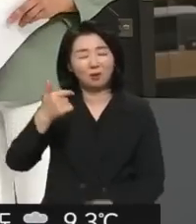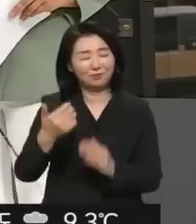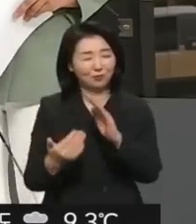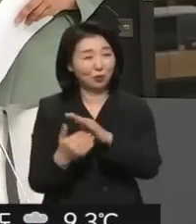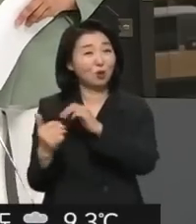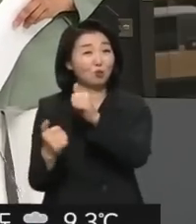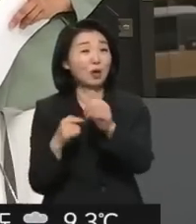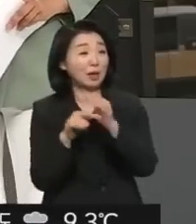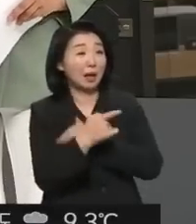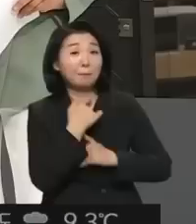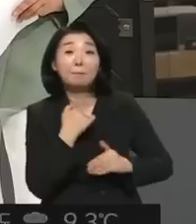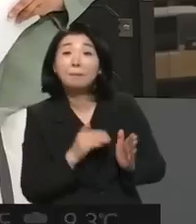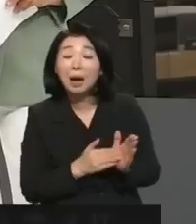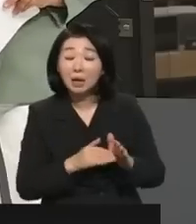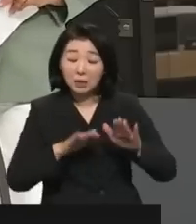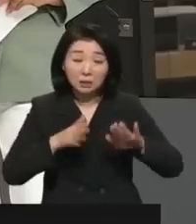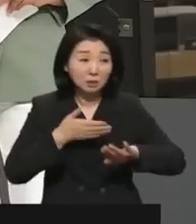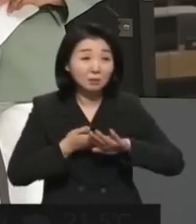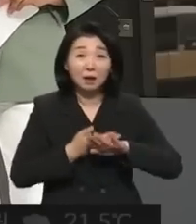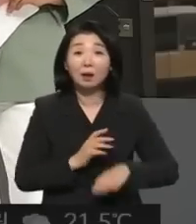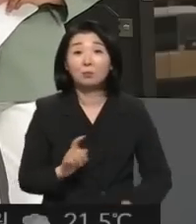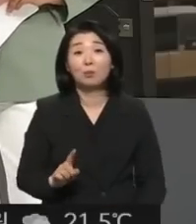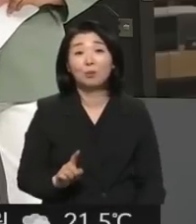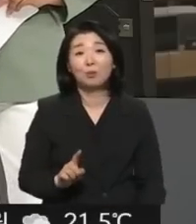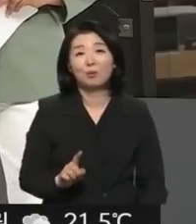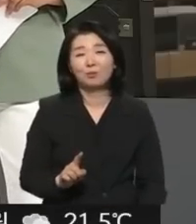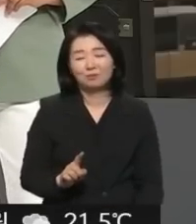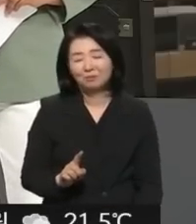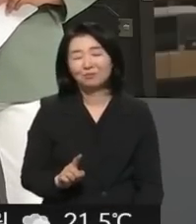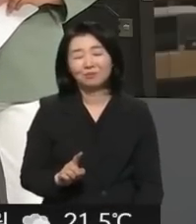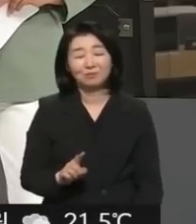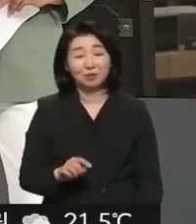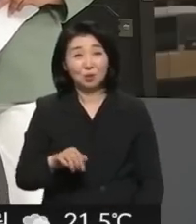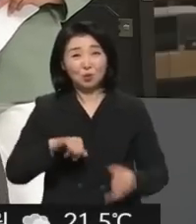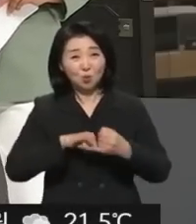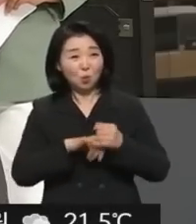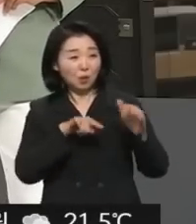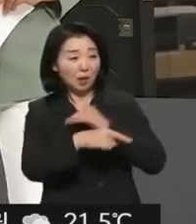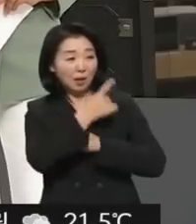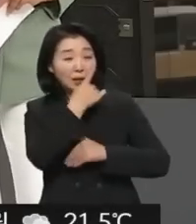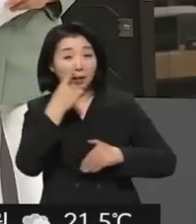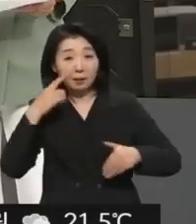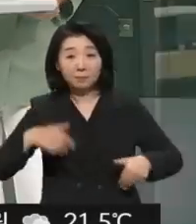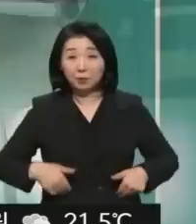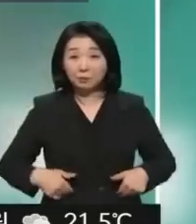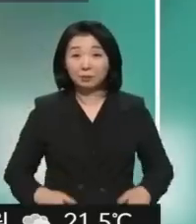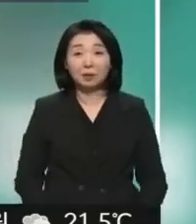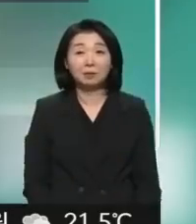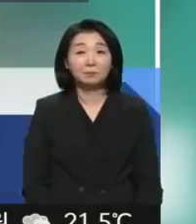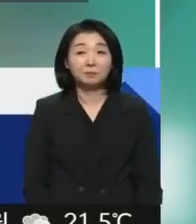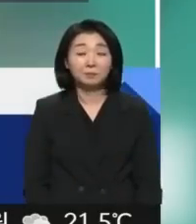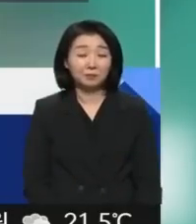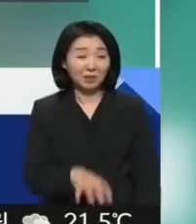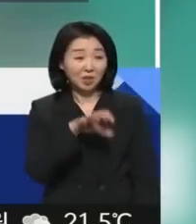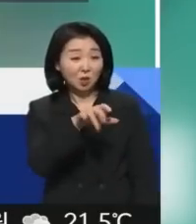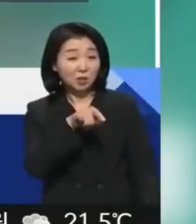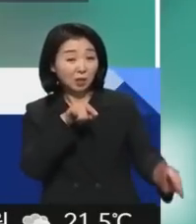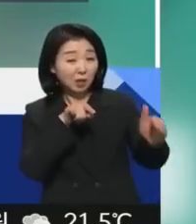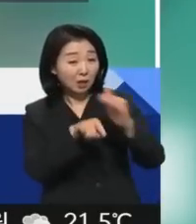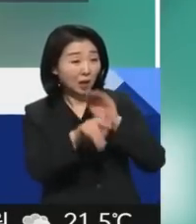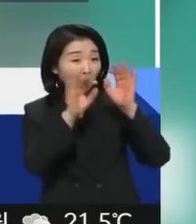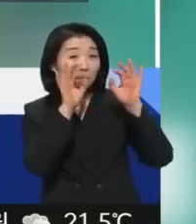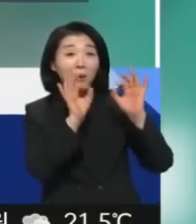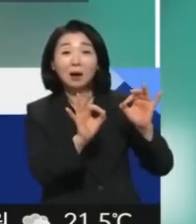얘긴데요. 지금은 이때와 얼마나 달라졌는지 현장 검증 필요해 보입니다. 현장에 가보면 그